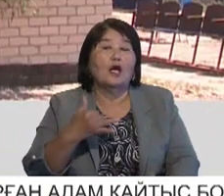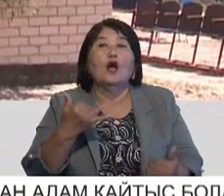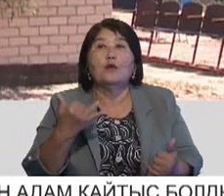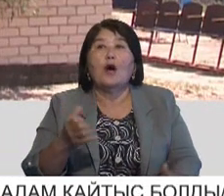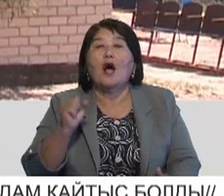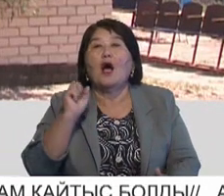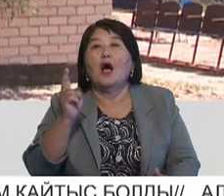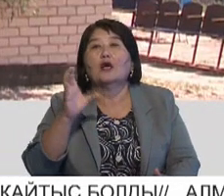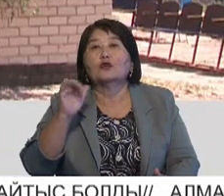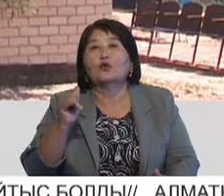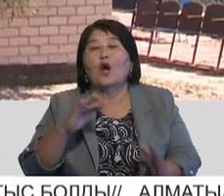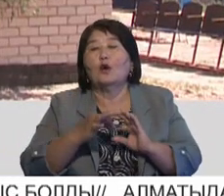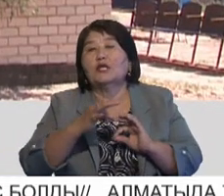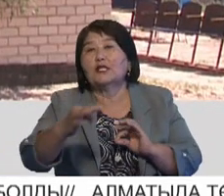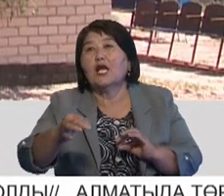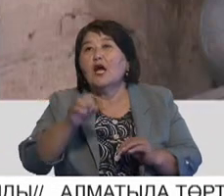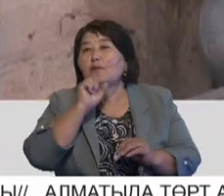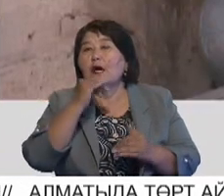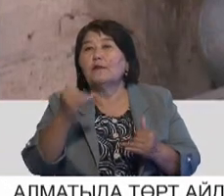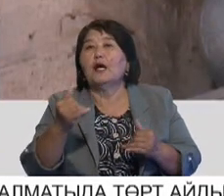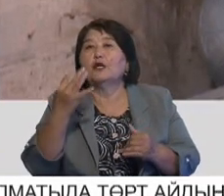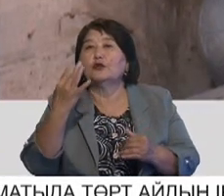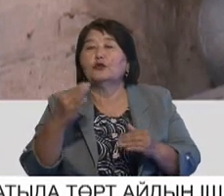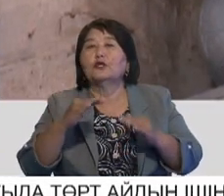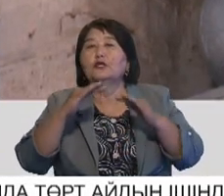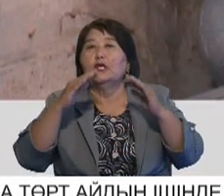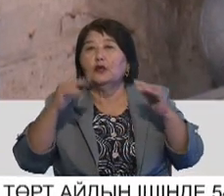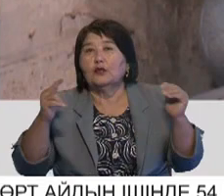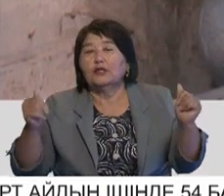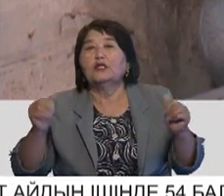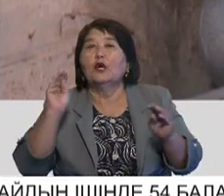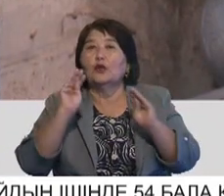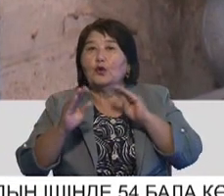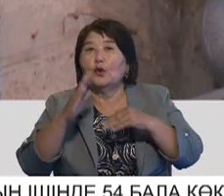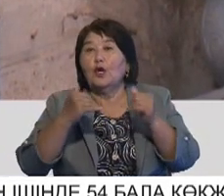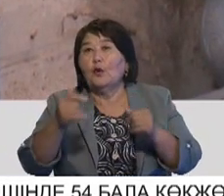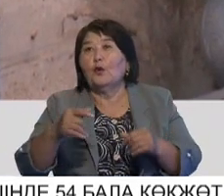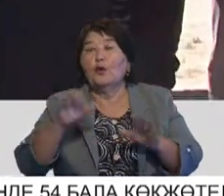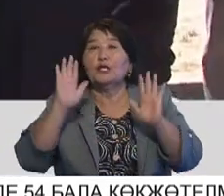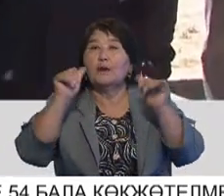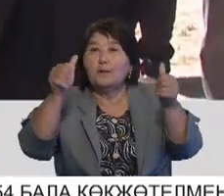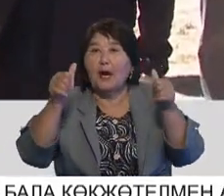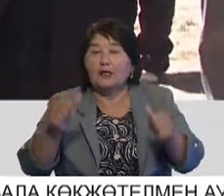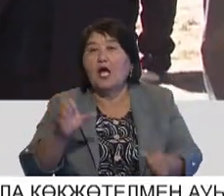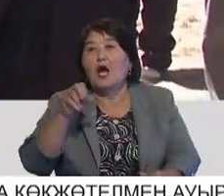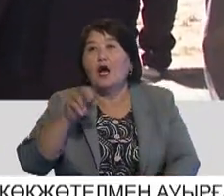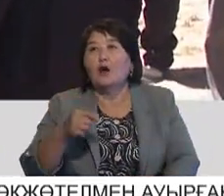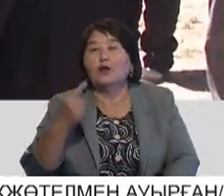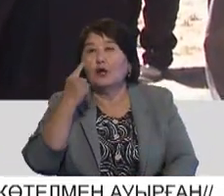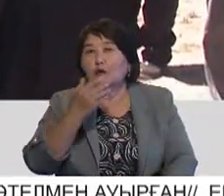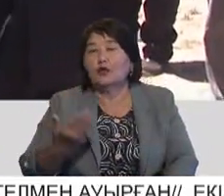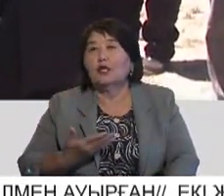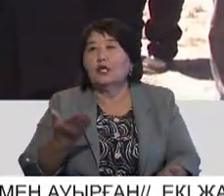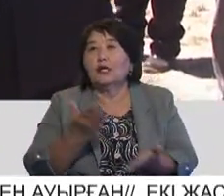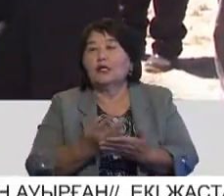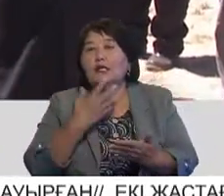Бүгінде Ақсу ауылының шет аймағында бабаға арнап төрт құлақты күмбез кесеніне тұрғызылған. Оның маңдайшасына әулиенің көзі тірісінде